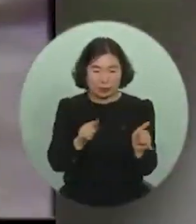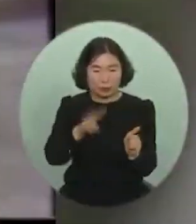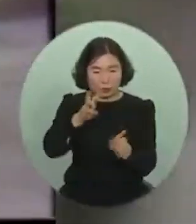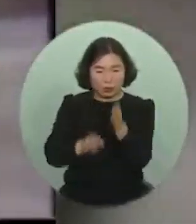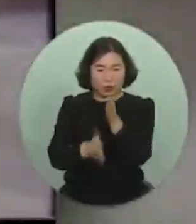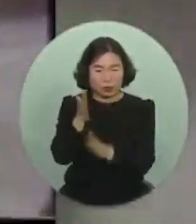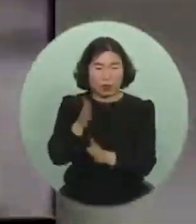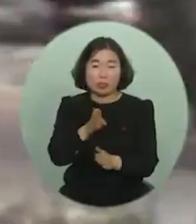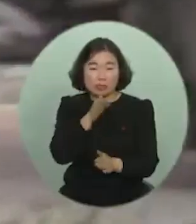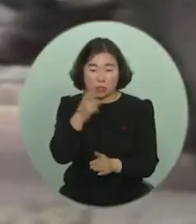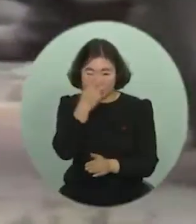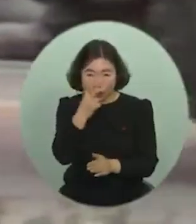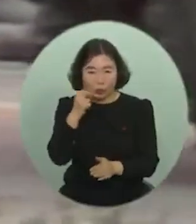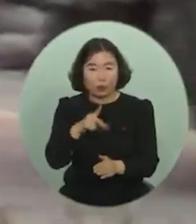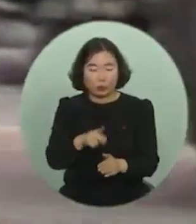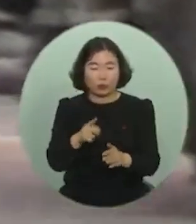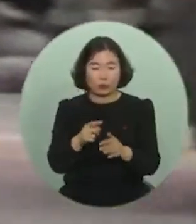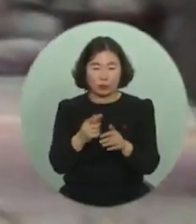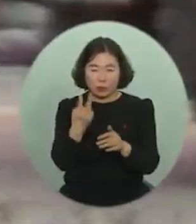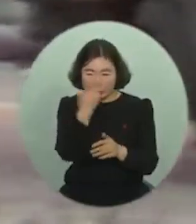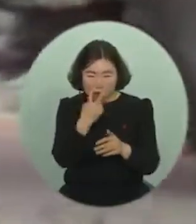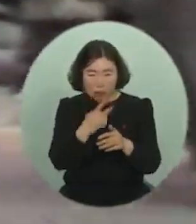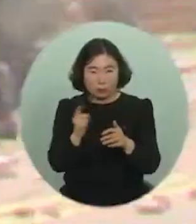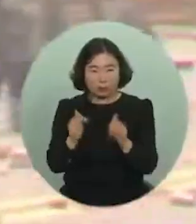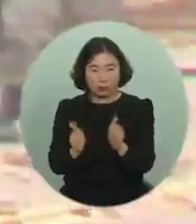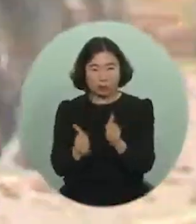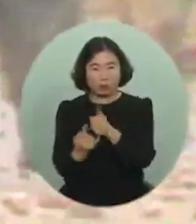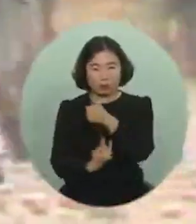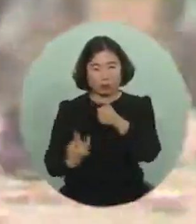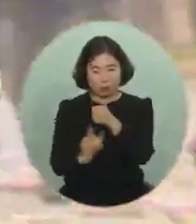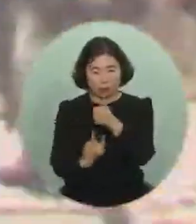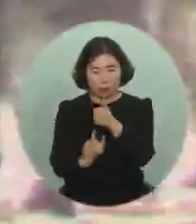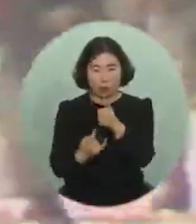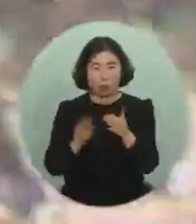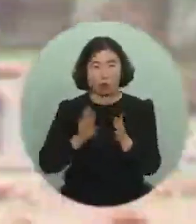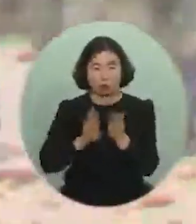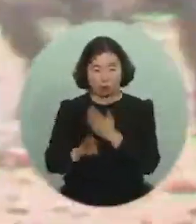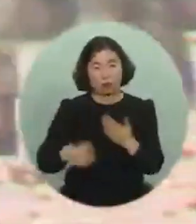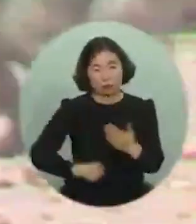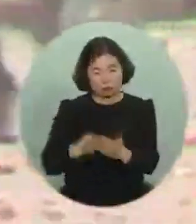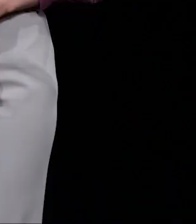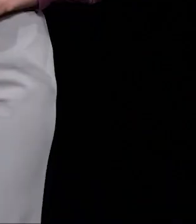사실 조사와 보상심의위원회 전문 심의 등을 거쳐 확정됩니다